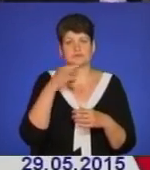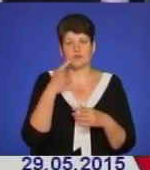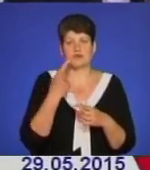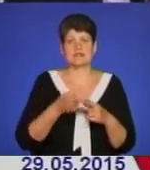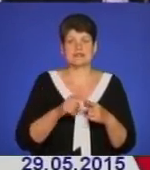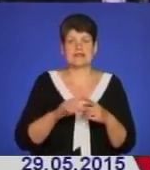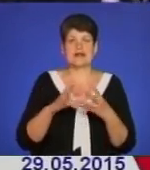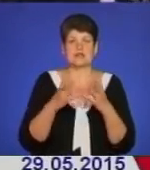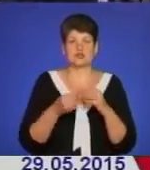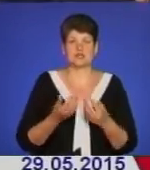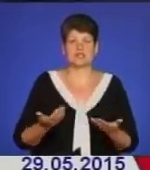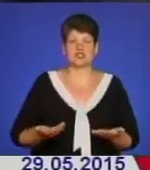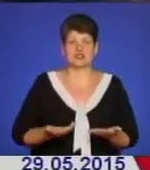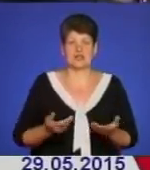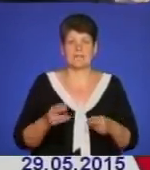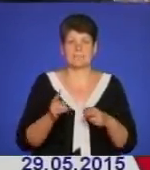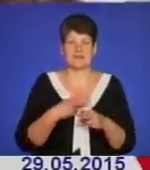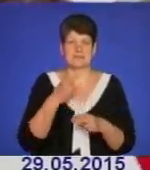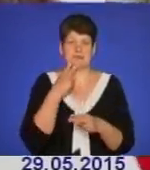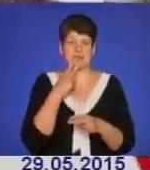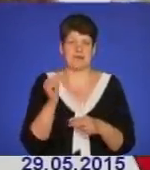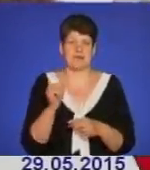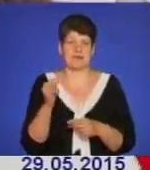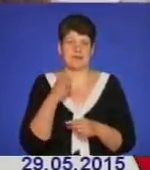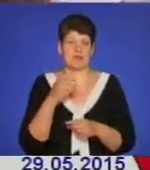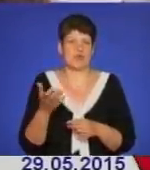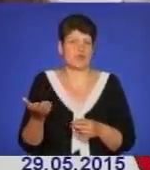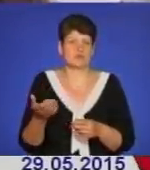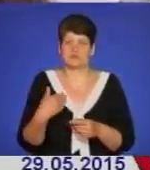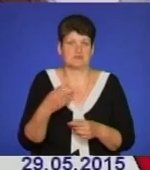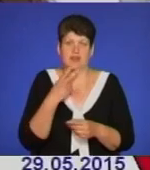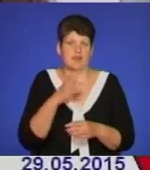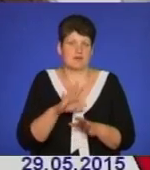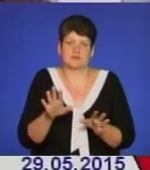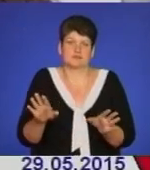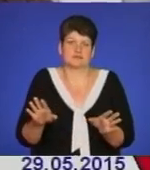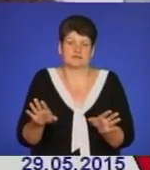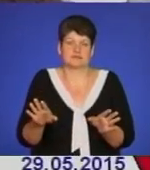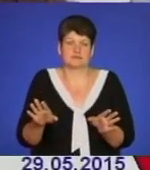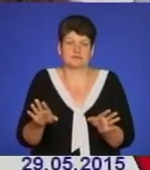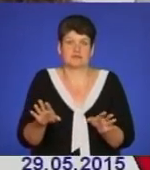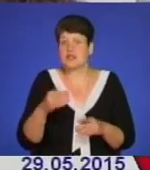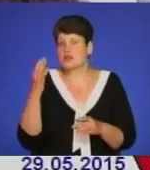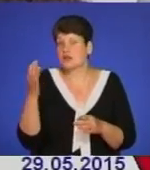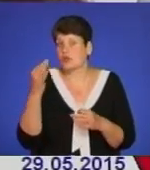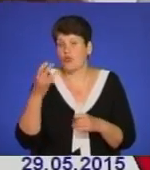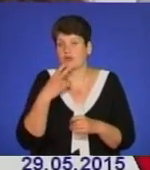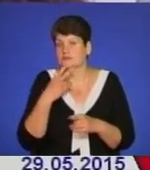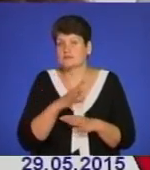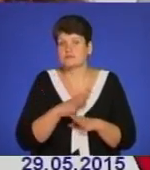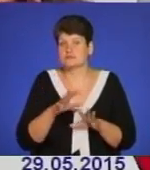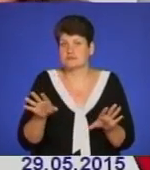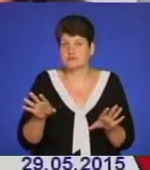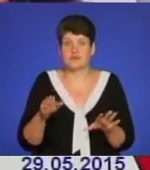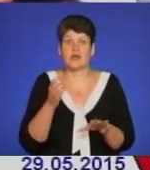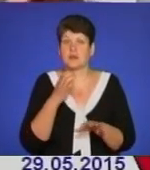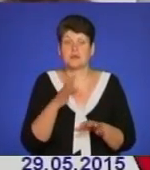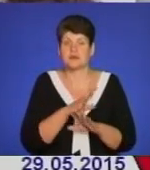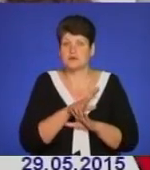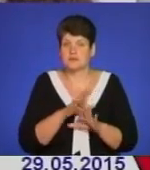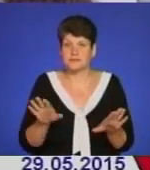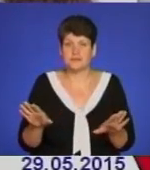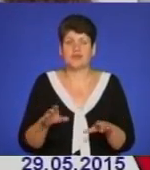результат життя без паління та алкоголю. Ви палите? Ні, не палю. І не палив, і не п'ю